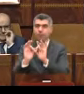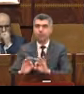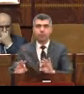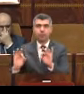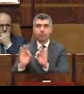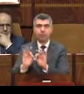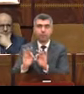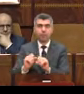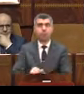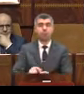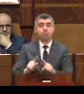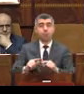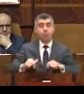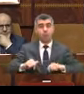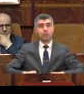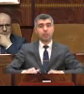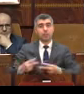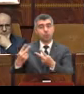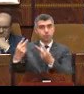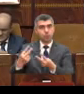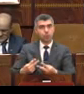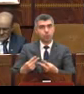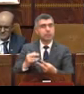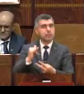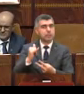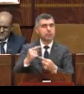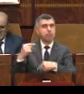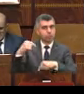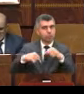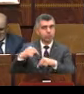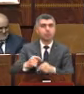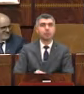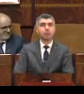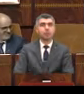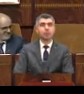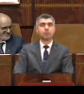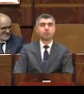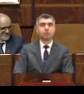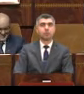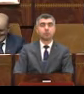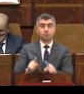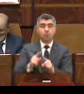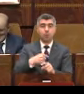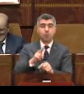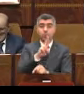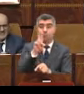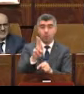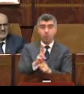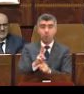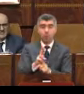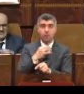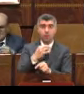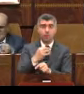نصفوا الناس الوزراء اللي كيحضروا كنقولوا ودي هذوك الناس راهم كيحضروا. ولهذا حنا اقترحنا هذه الأسئلة المحورية ما خصهاش